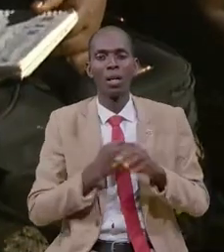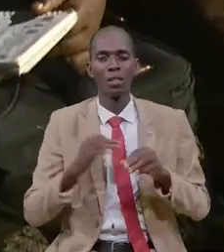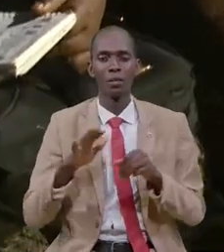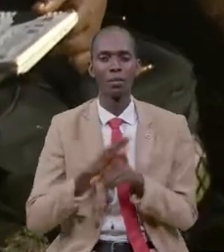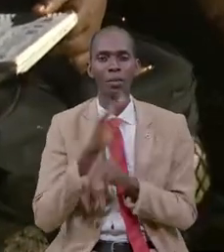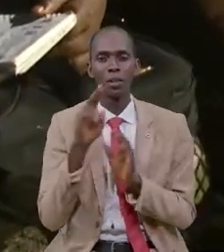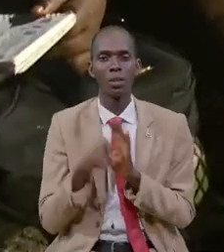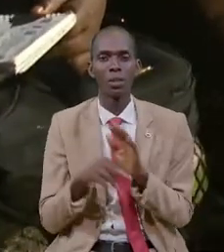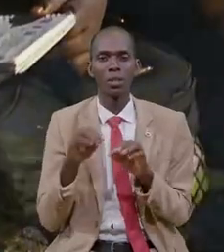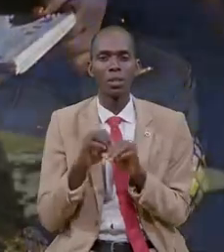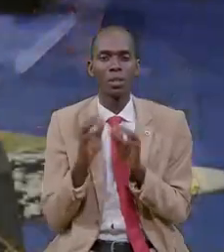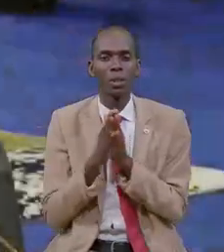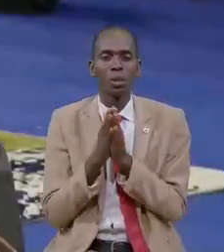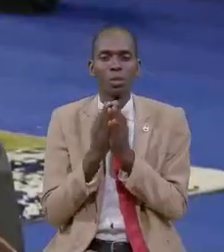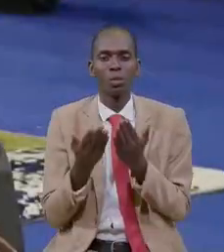Jean 8,